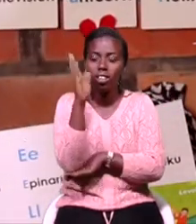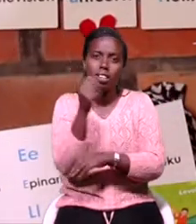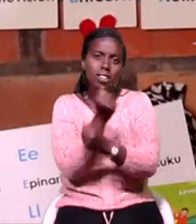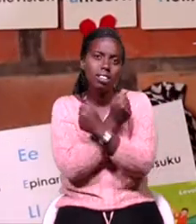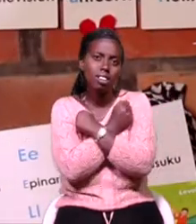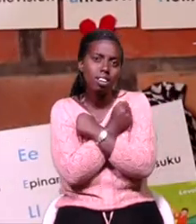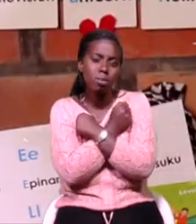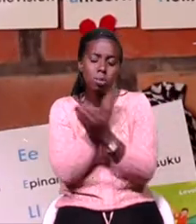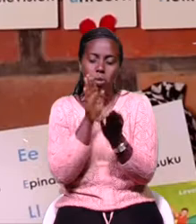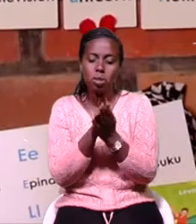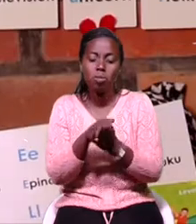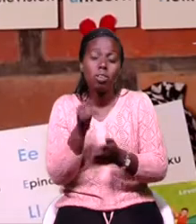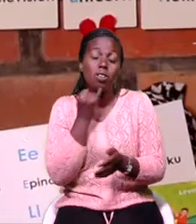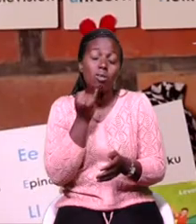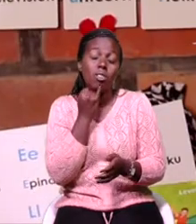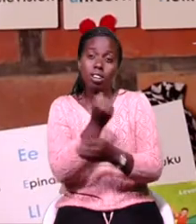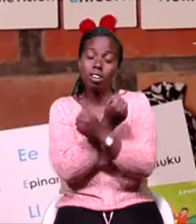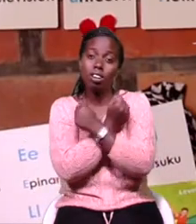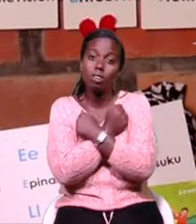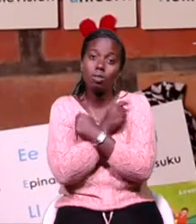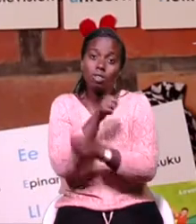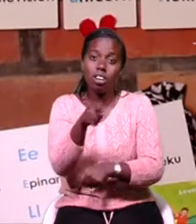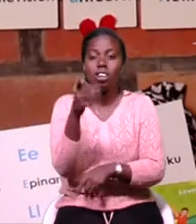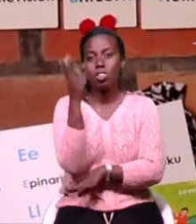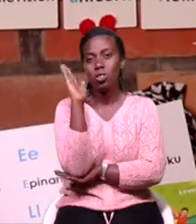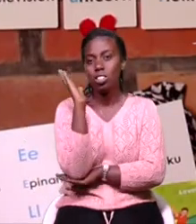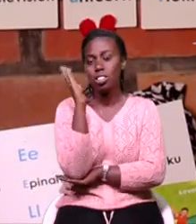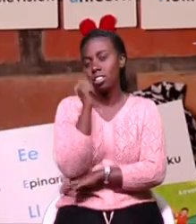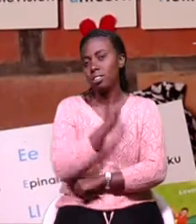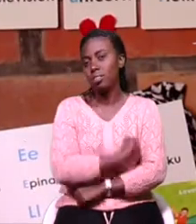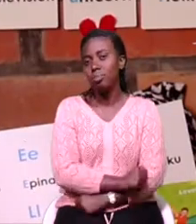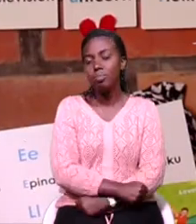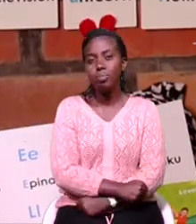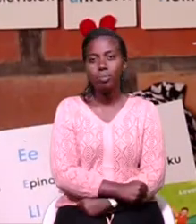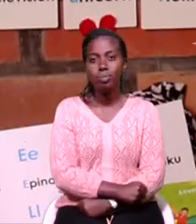cyaramukundaga n'umwana nawe agakunda icyo giti.